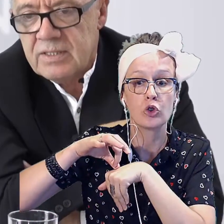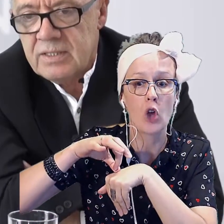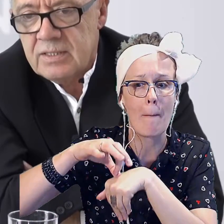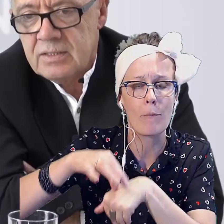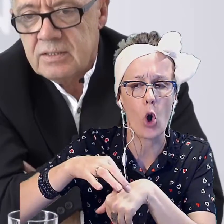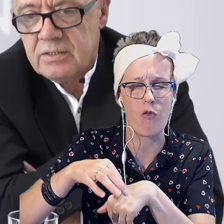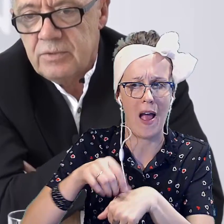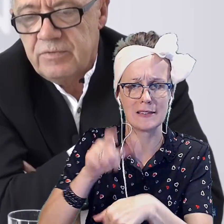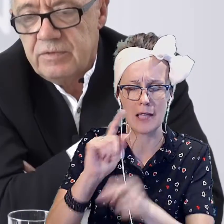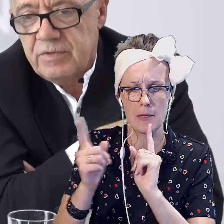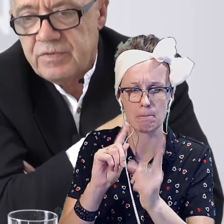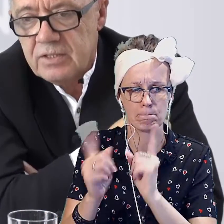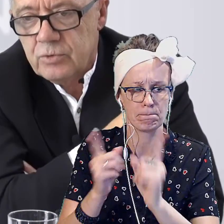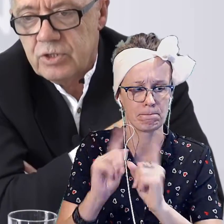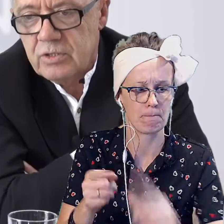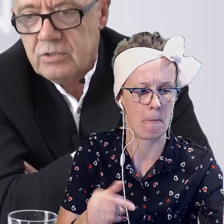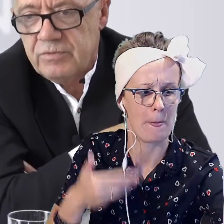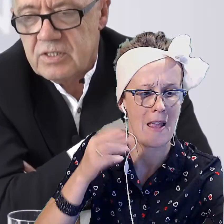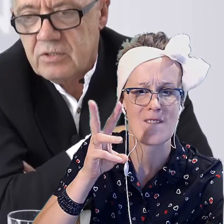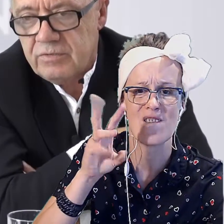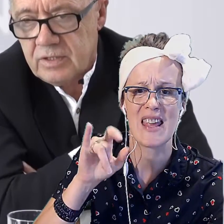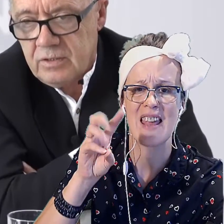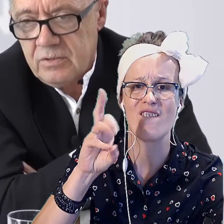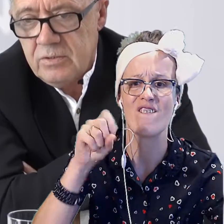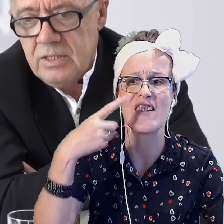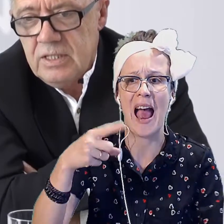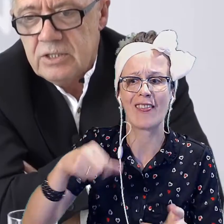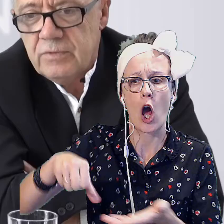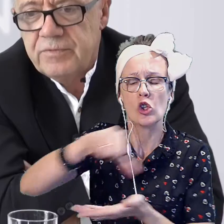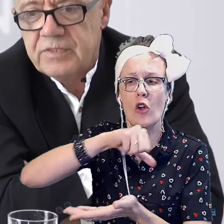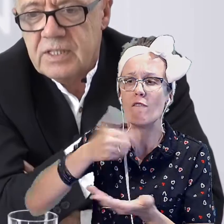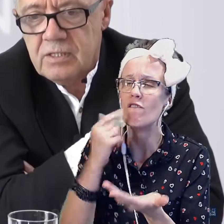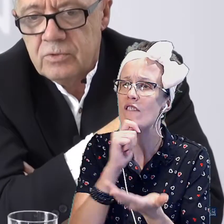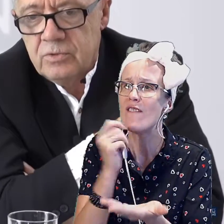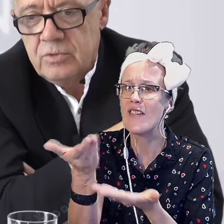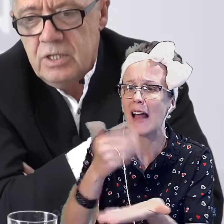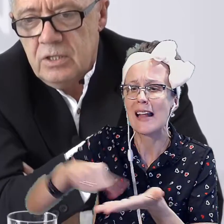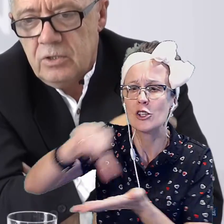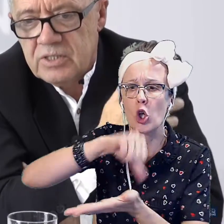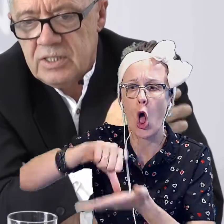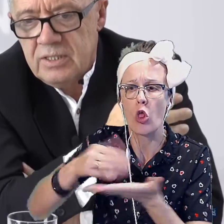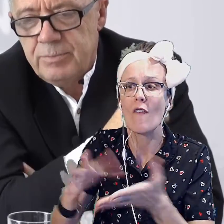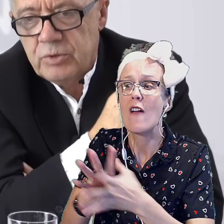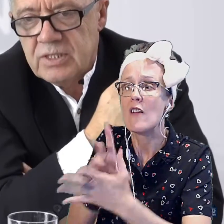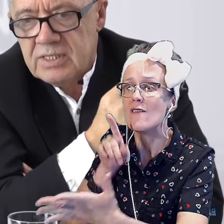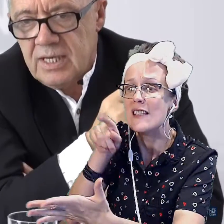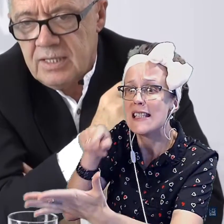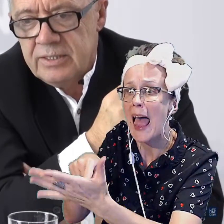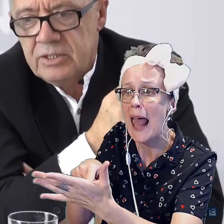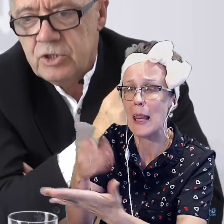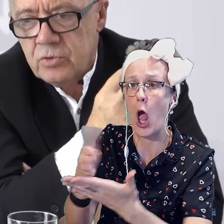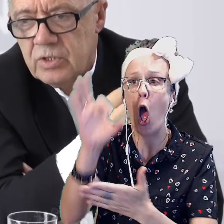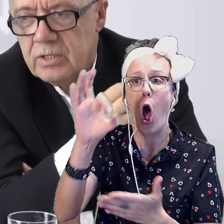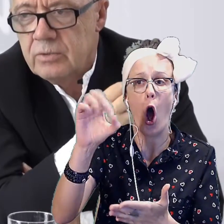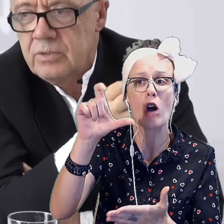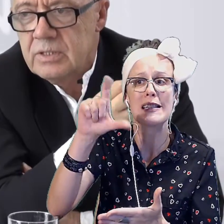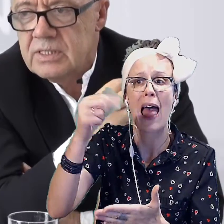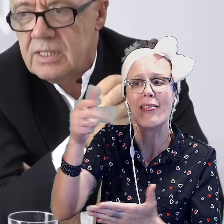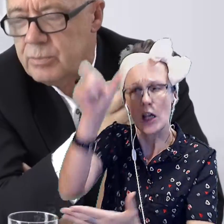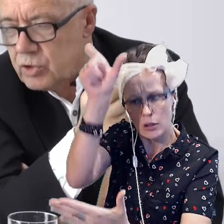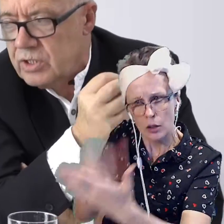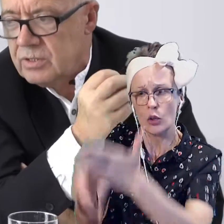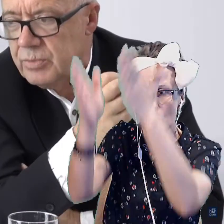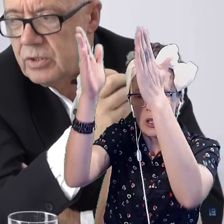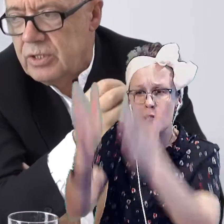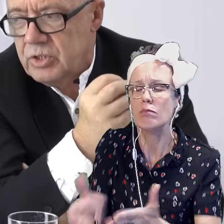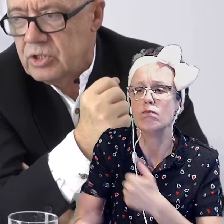przeprowadzenie wywiadu środowiskowego celu oceny potencjalnych źródeł